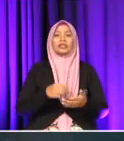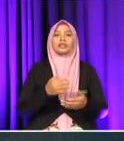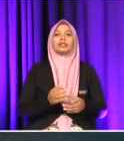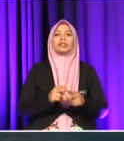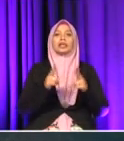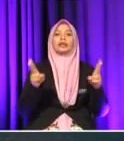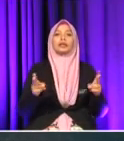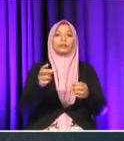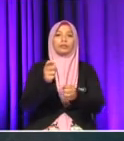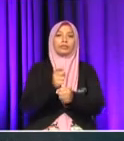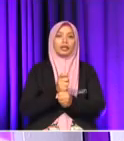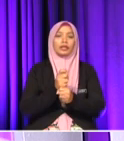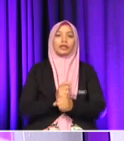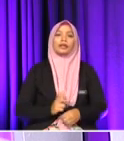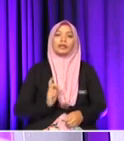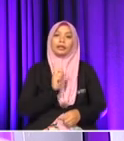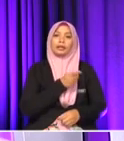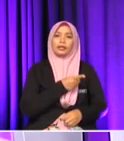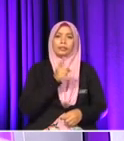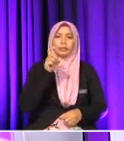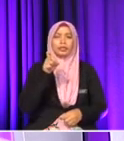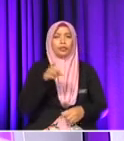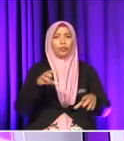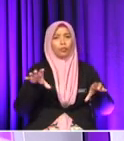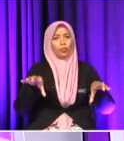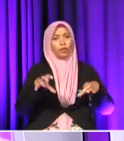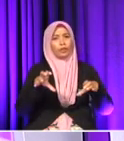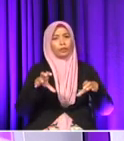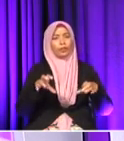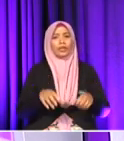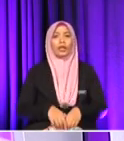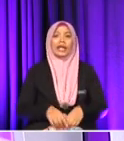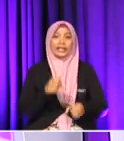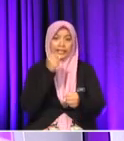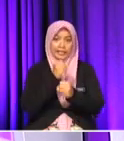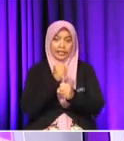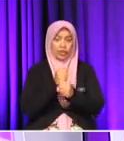kan di situ kita kena Strike 2 XL dia juga kita bekerja